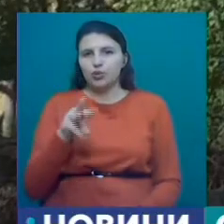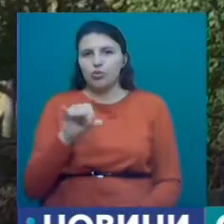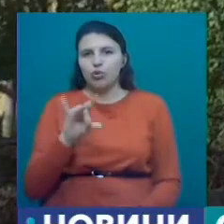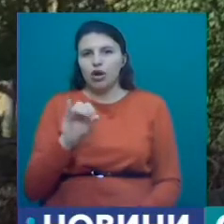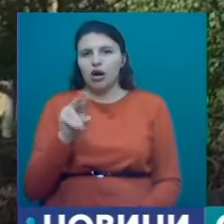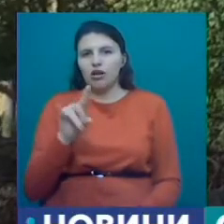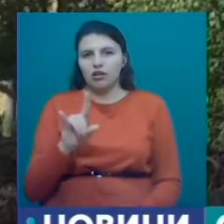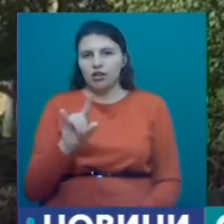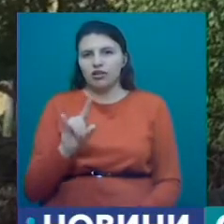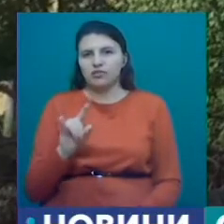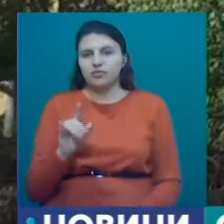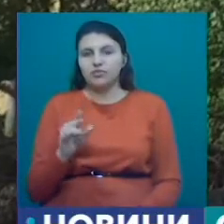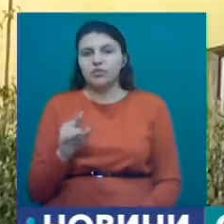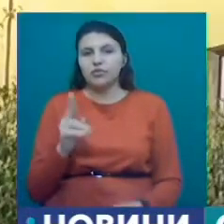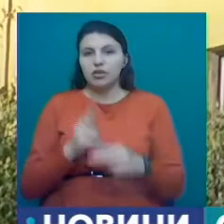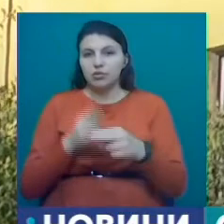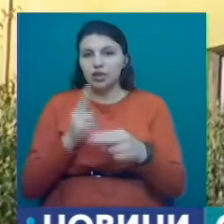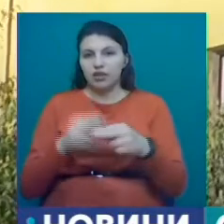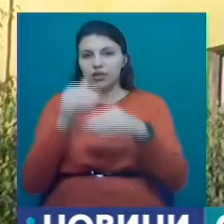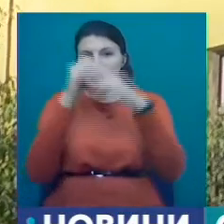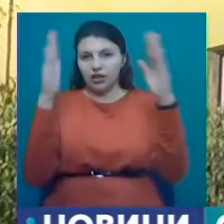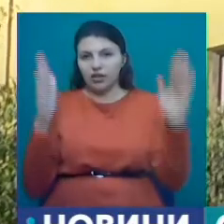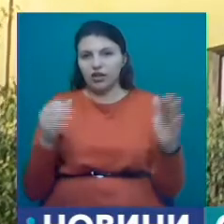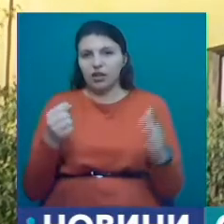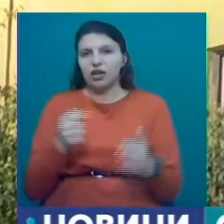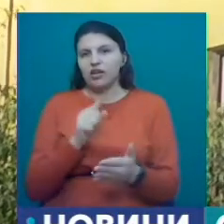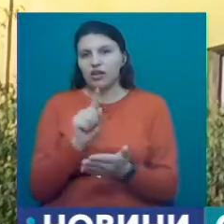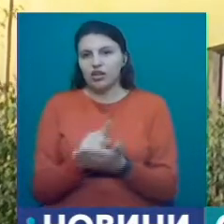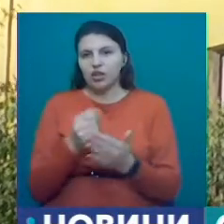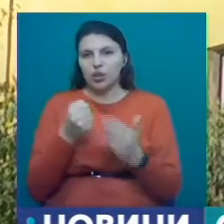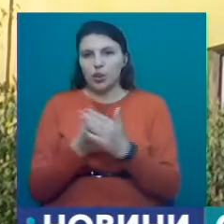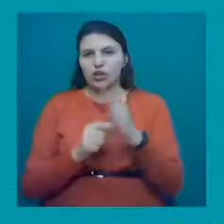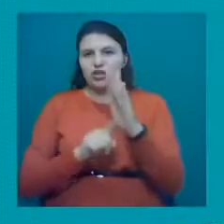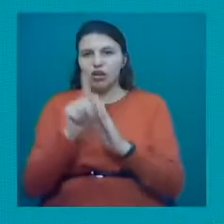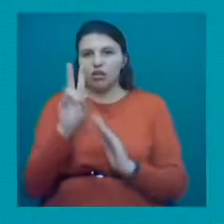та об'ємний арт-об'єкт з металевих контейнерів мають до початку листопада.